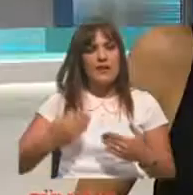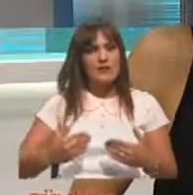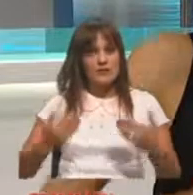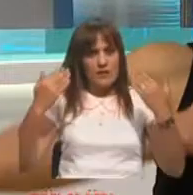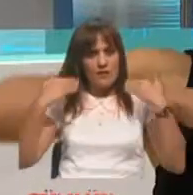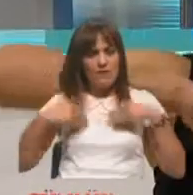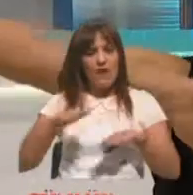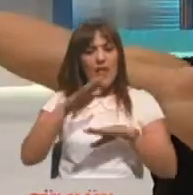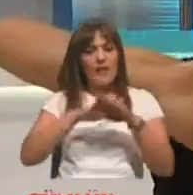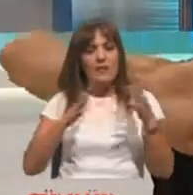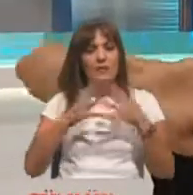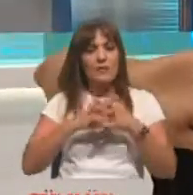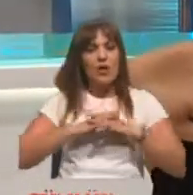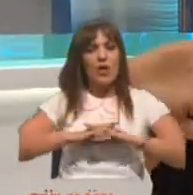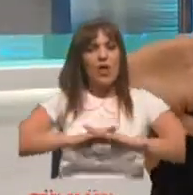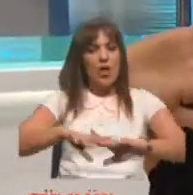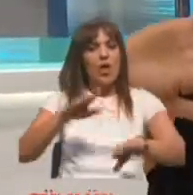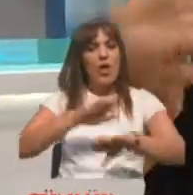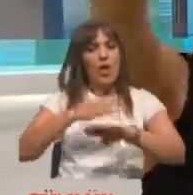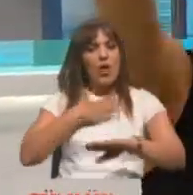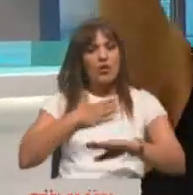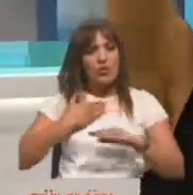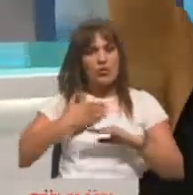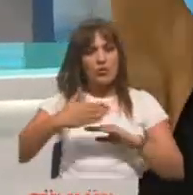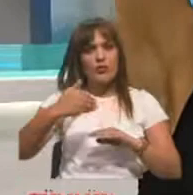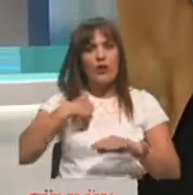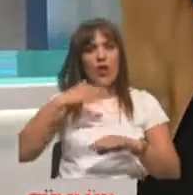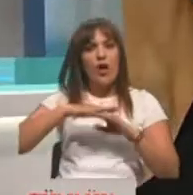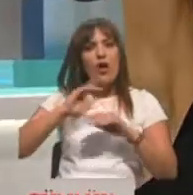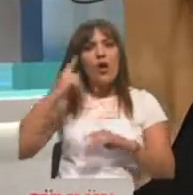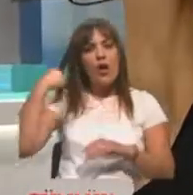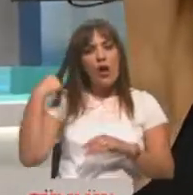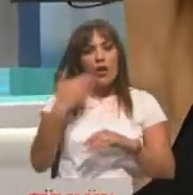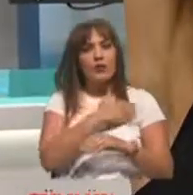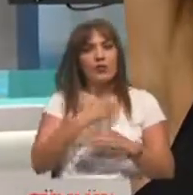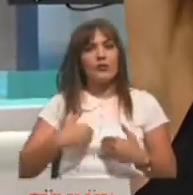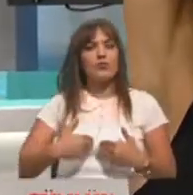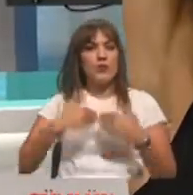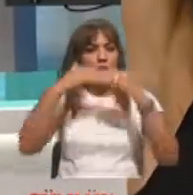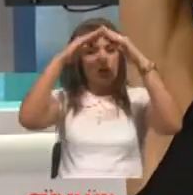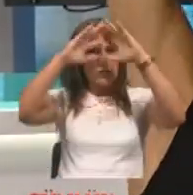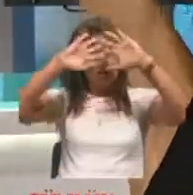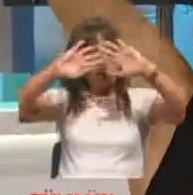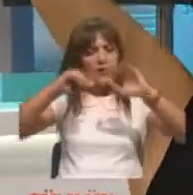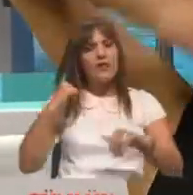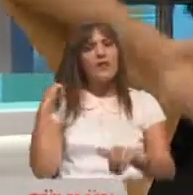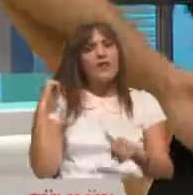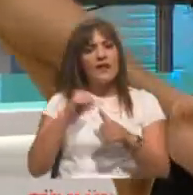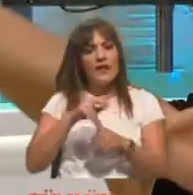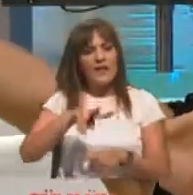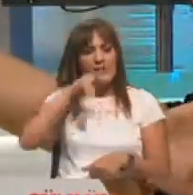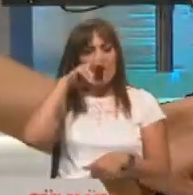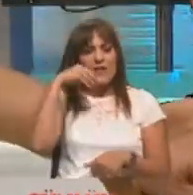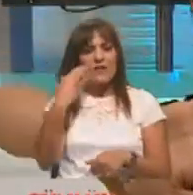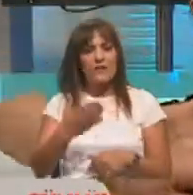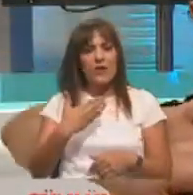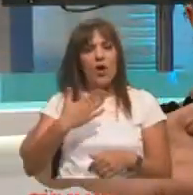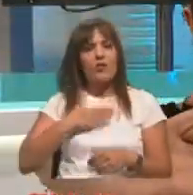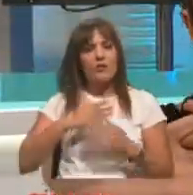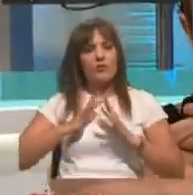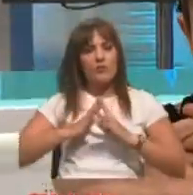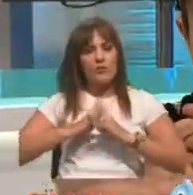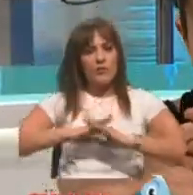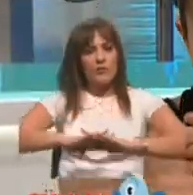Çevirdim. Ellerimi birleştirip ön tarafa doğru uzatıyorum. Kolları yukarıya doğru kaldırıyorum. Ve tekrar nefes verirken öne